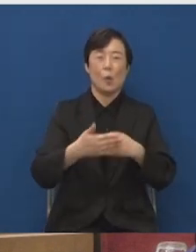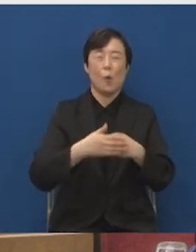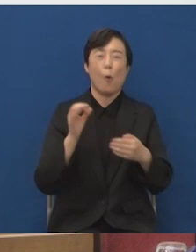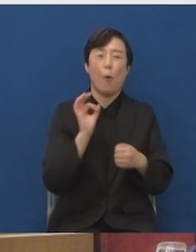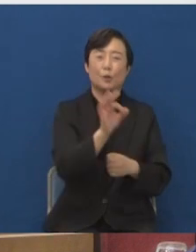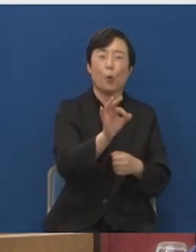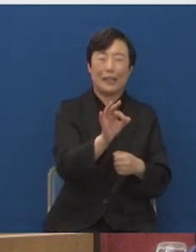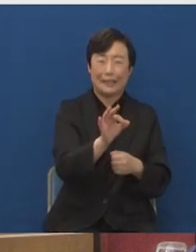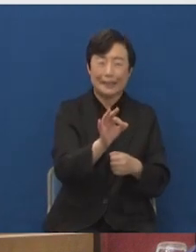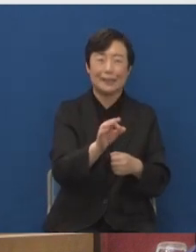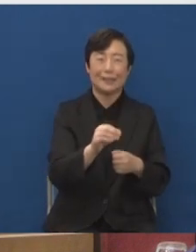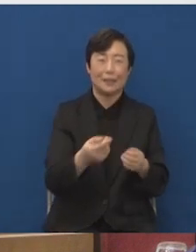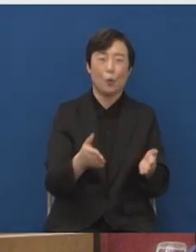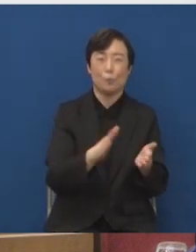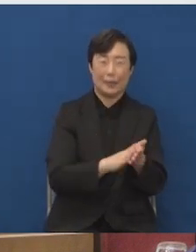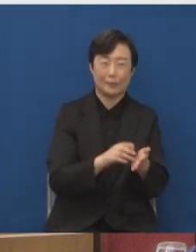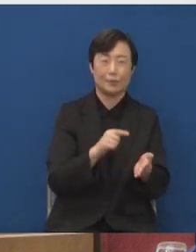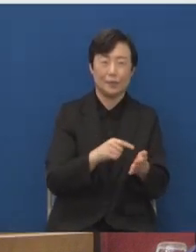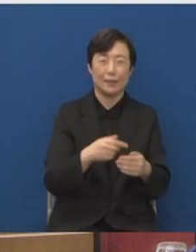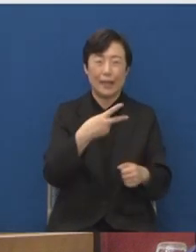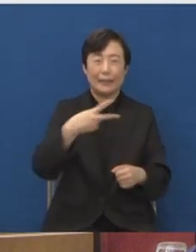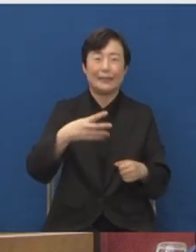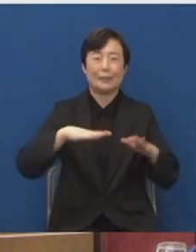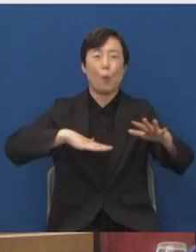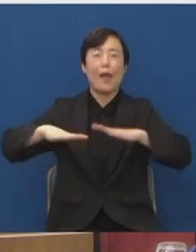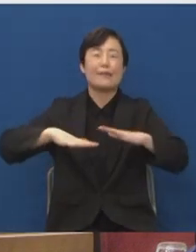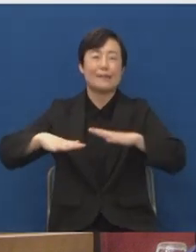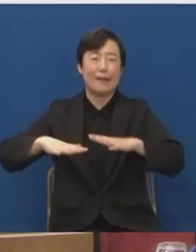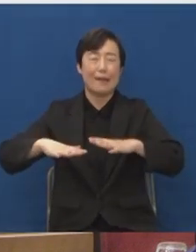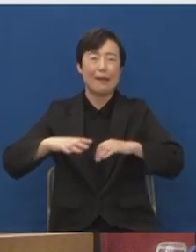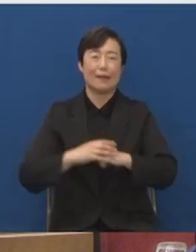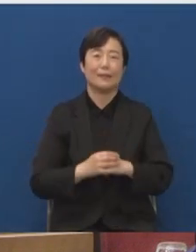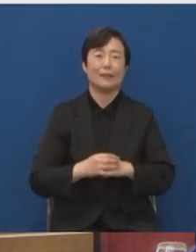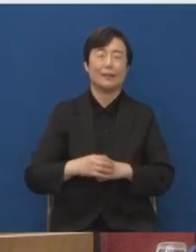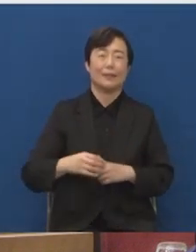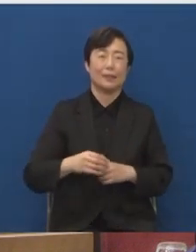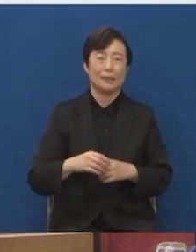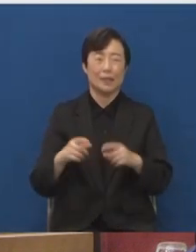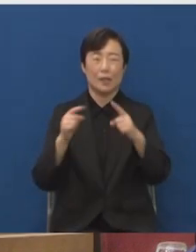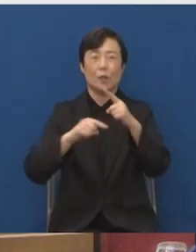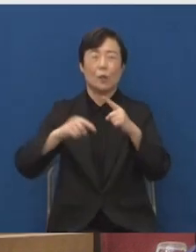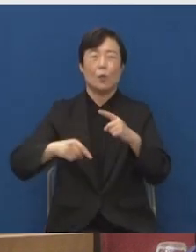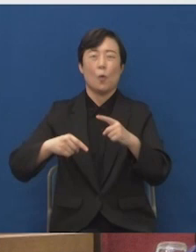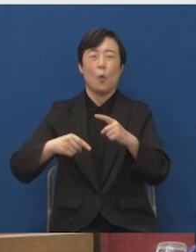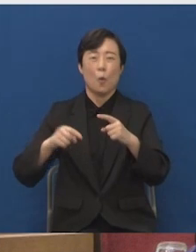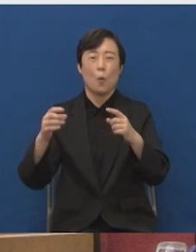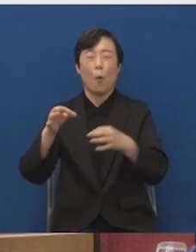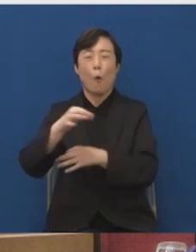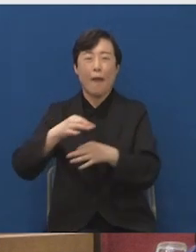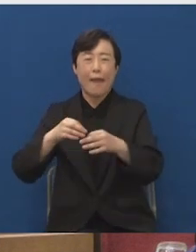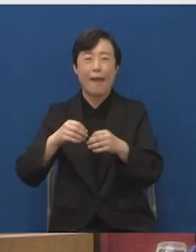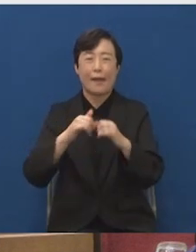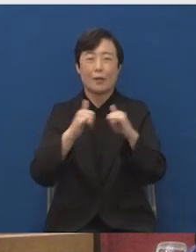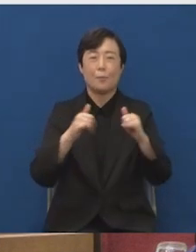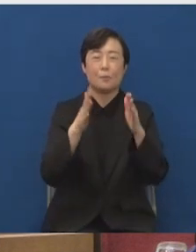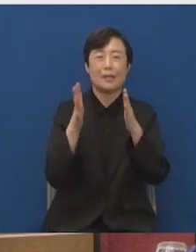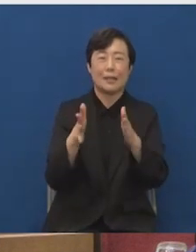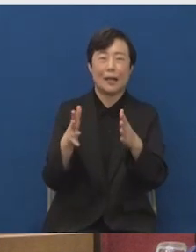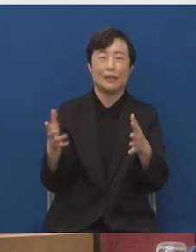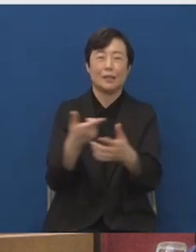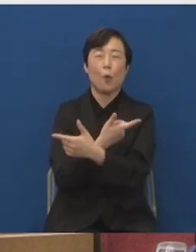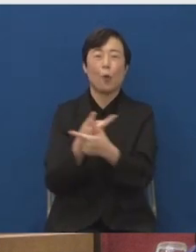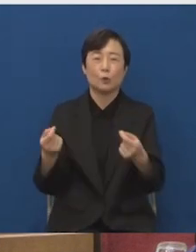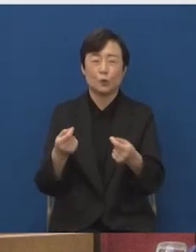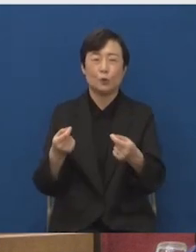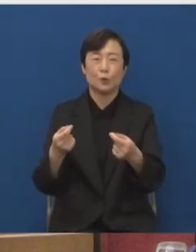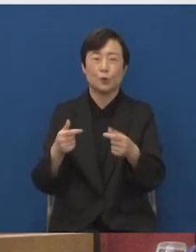ともに、今回の第二次編成では、公営民間バス共通の交通施策として、バス路線維持のための